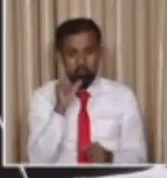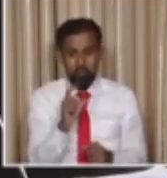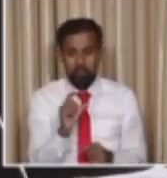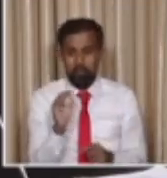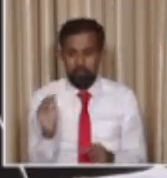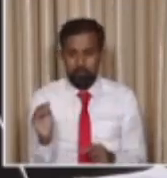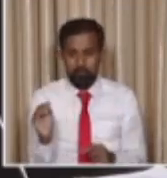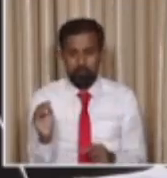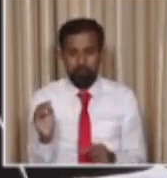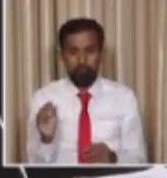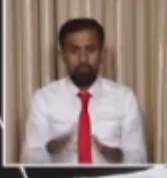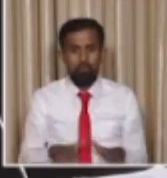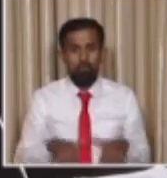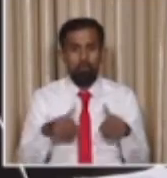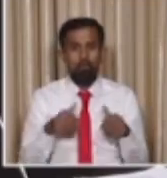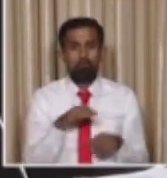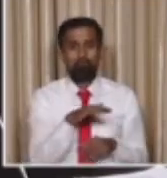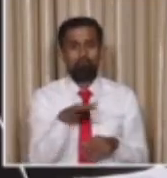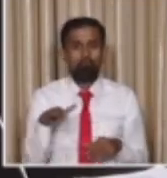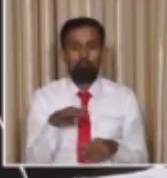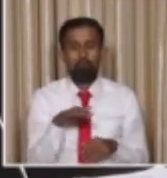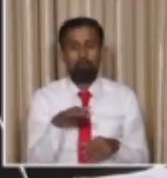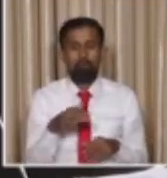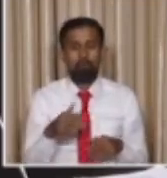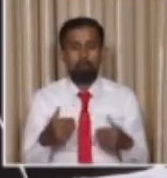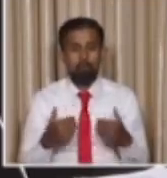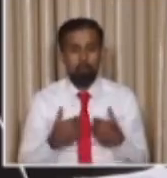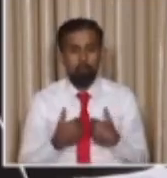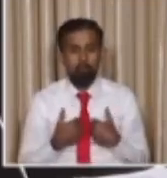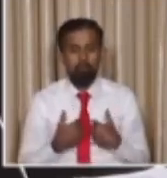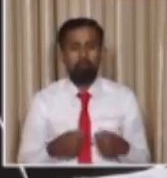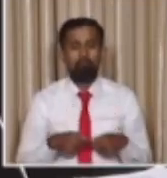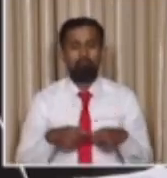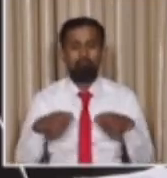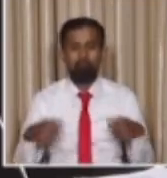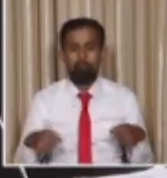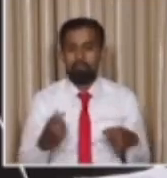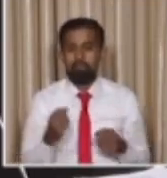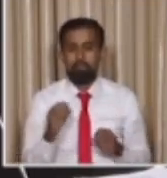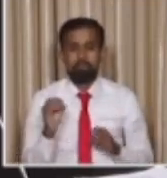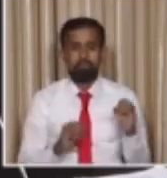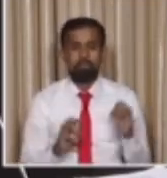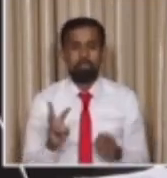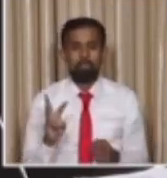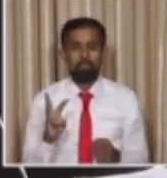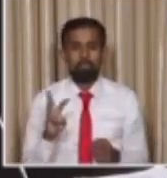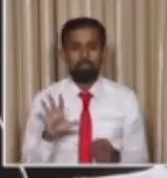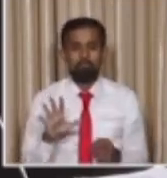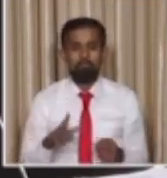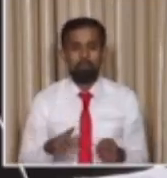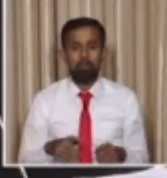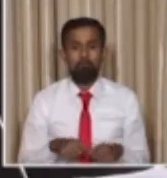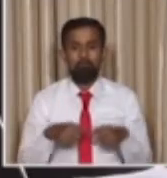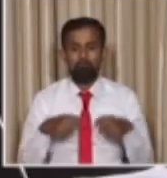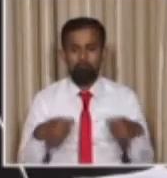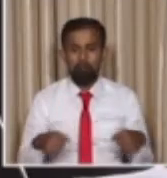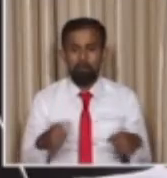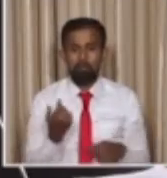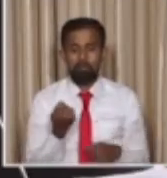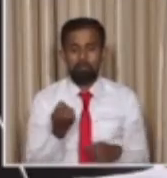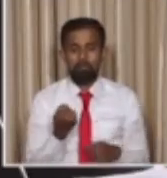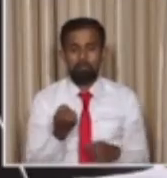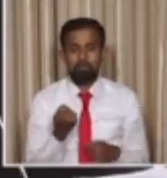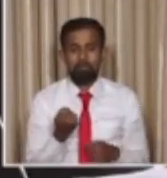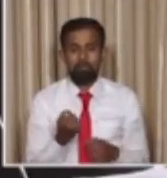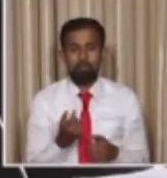නම් මේ සෞඛ්‍ය ශාස්ත්‍රයේ අද අපිට මේ වියදම් වෙන මුදලින් 35%ක් යන්නේ ඖෂධ ගෙන්නන්න මේ මුදල විශේෂයෙන්